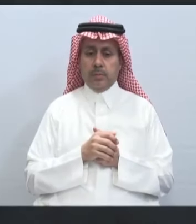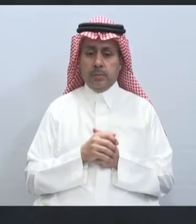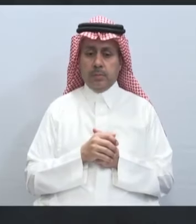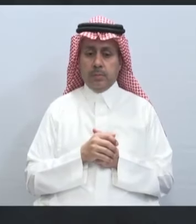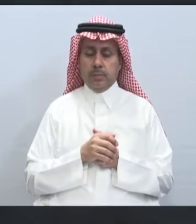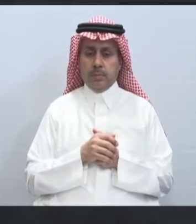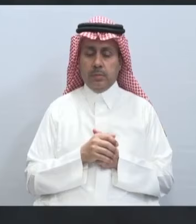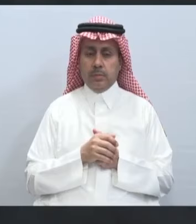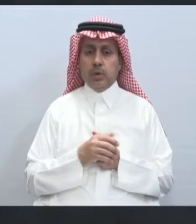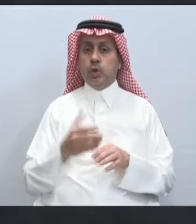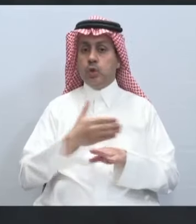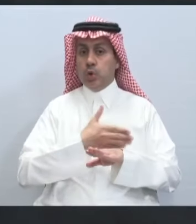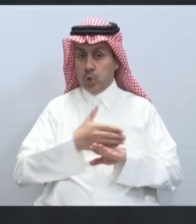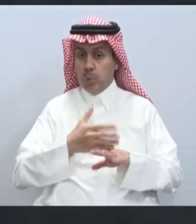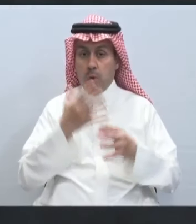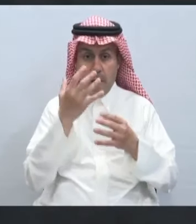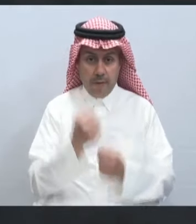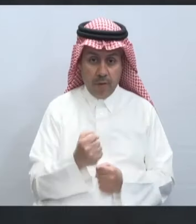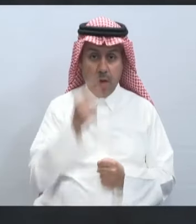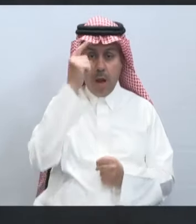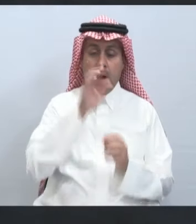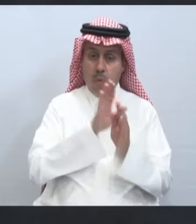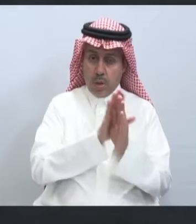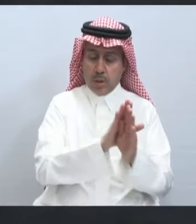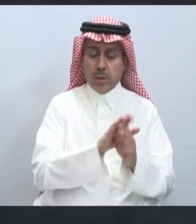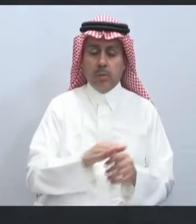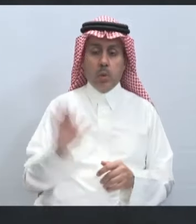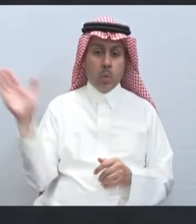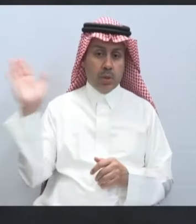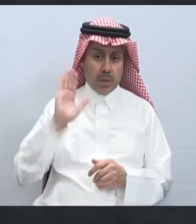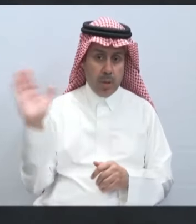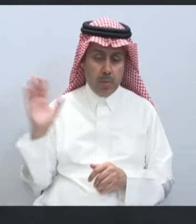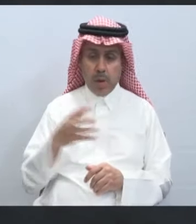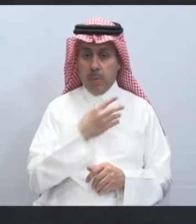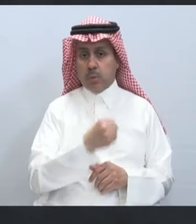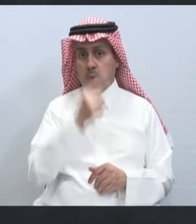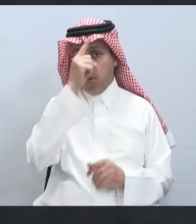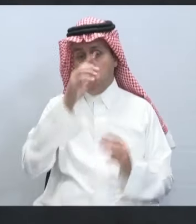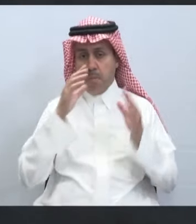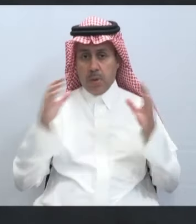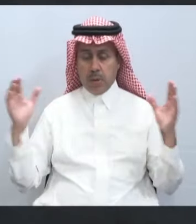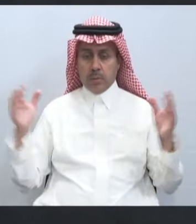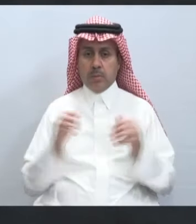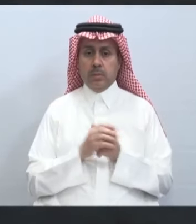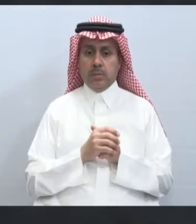درس اخر قريب دمتم في حفظ الله ورعايته والسلام عليكم ورحمه الله وبركاته